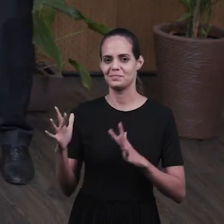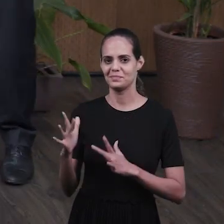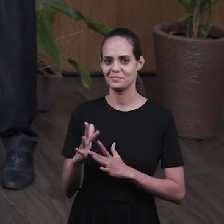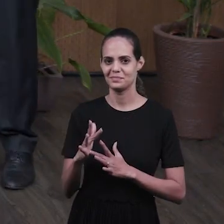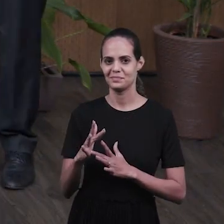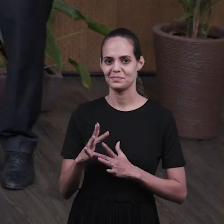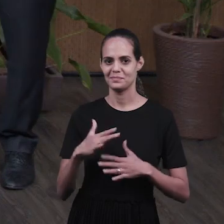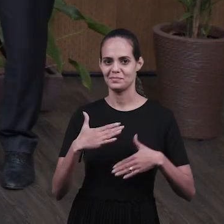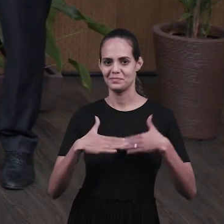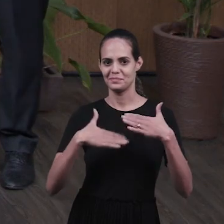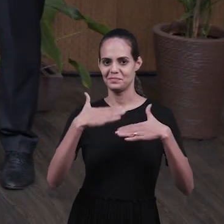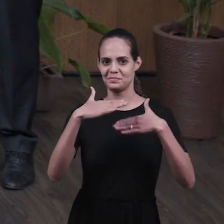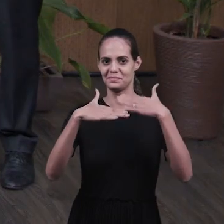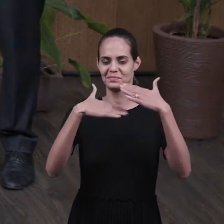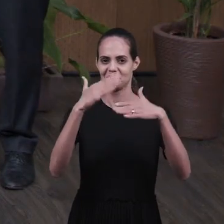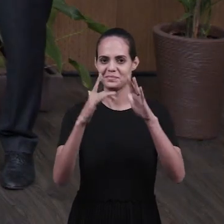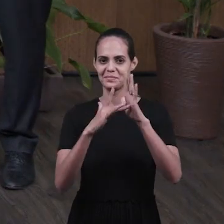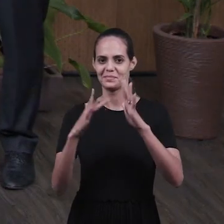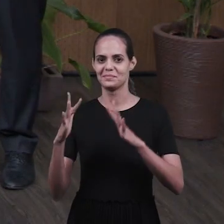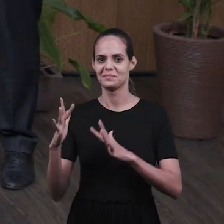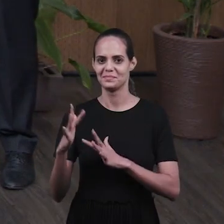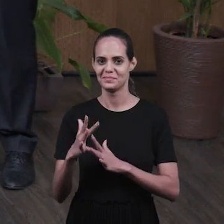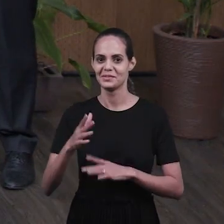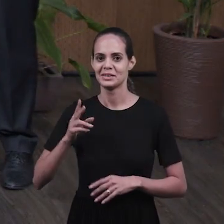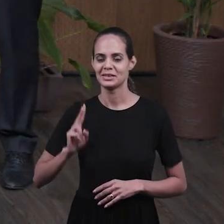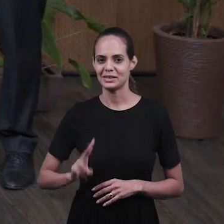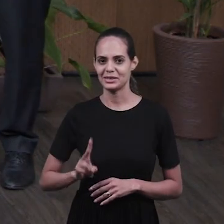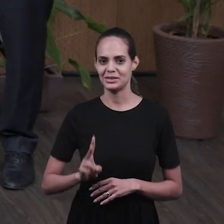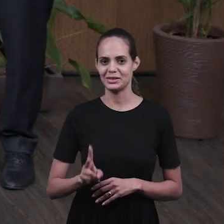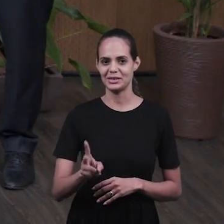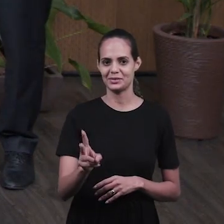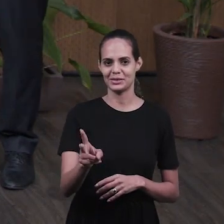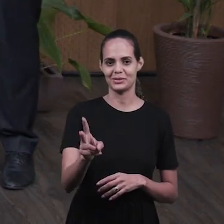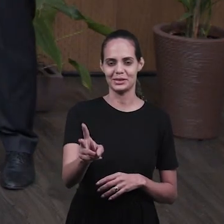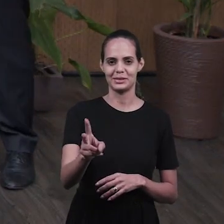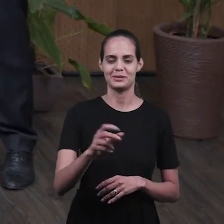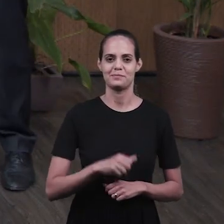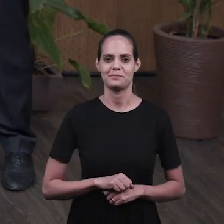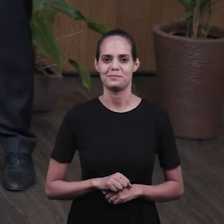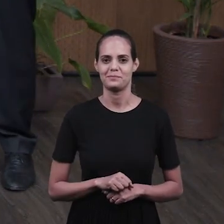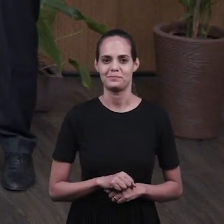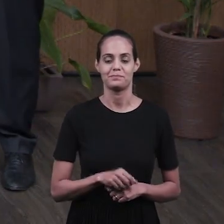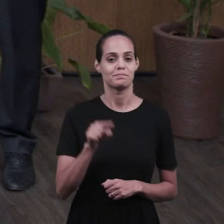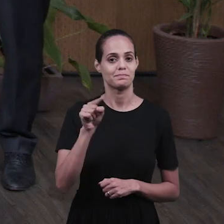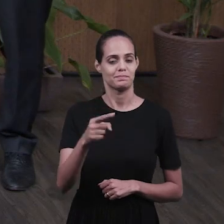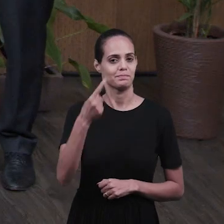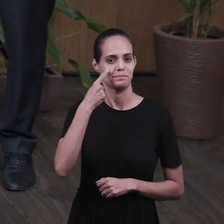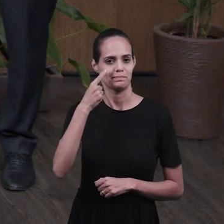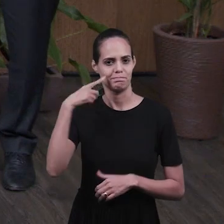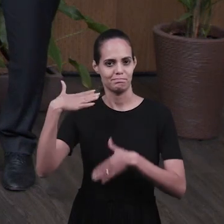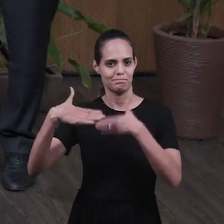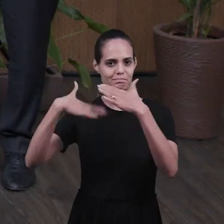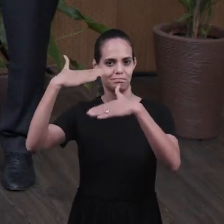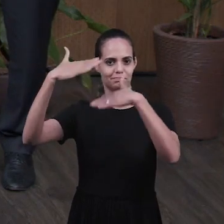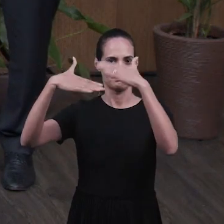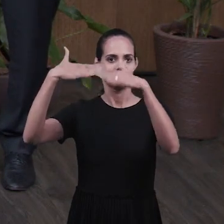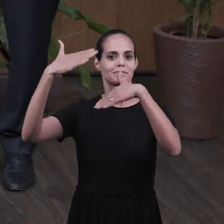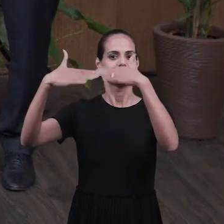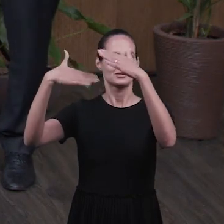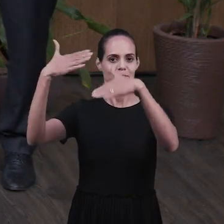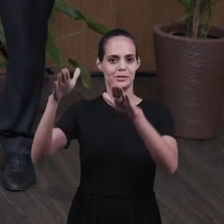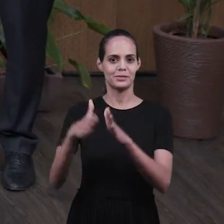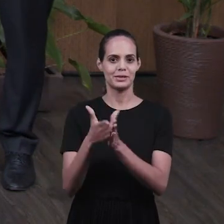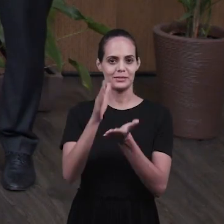de la sémence, c'est-à-dire le développement, la permanence, la fructification de cette